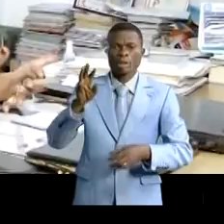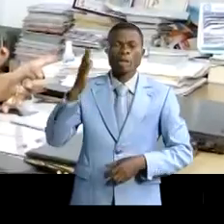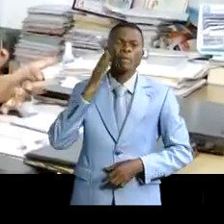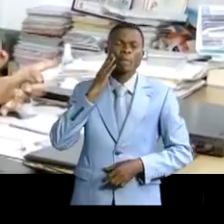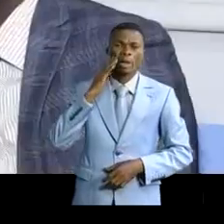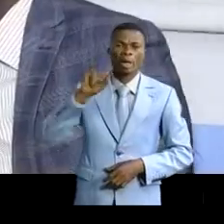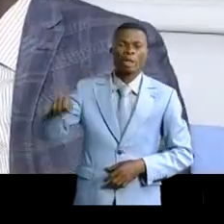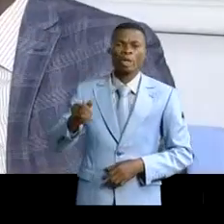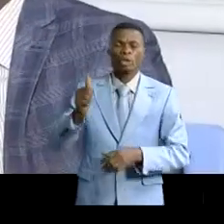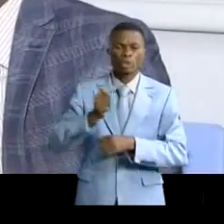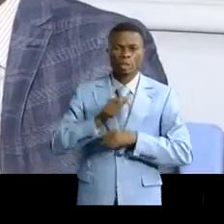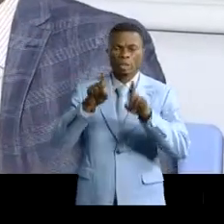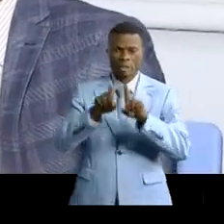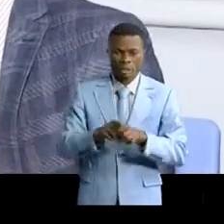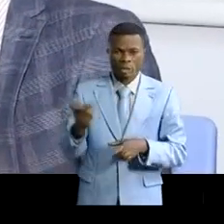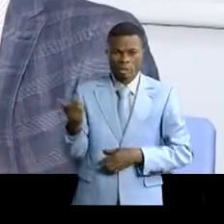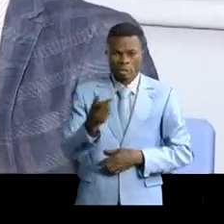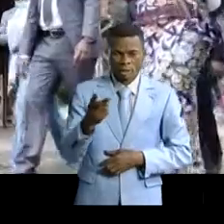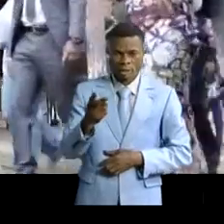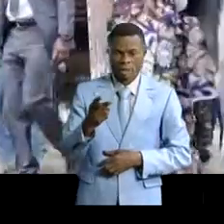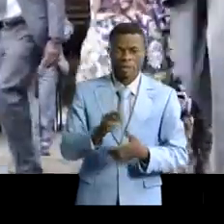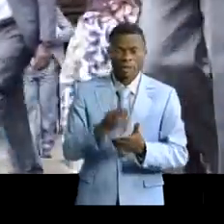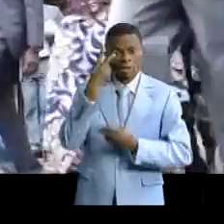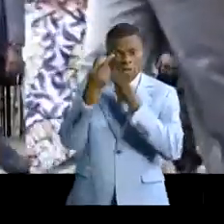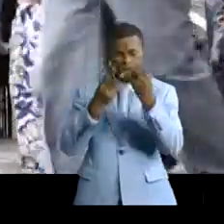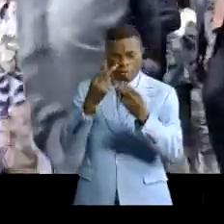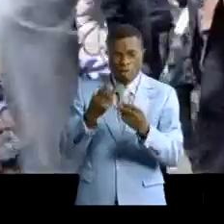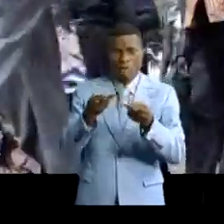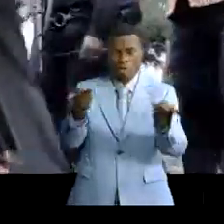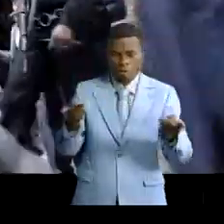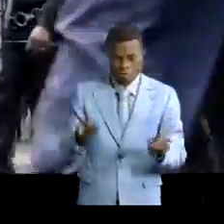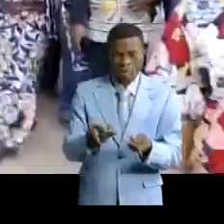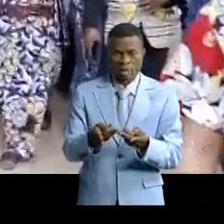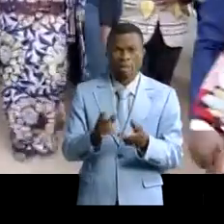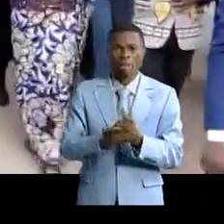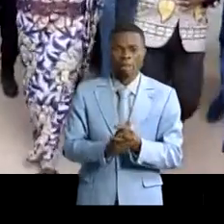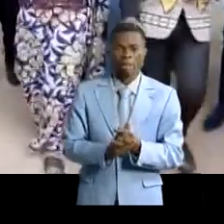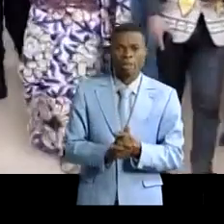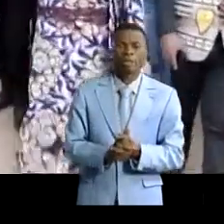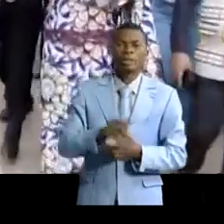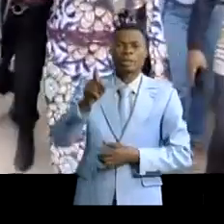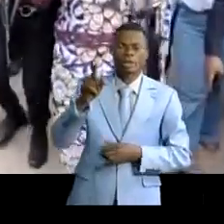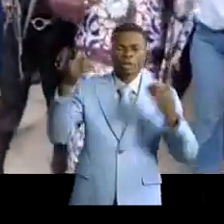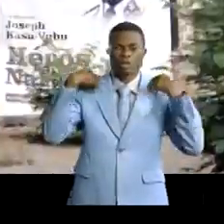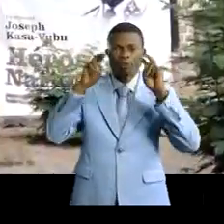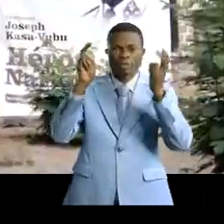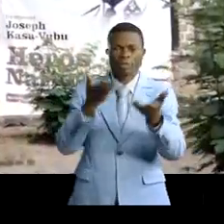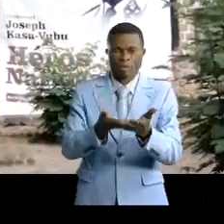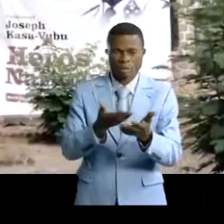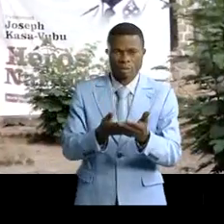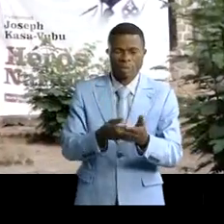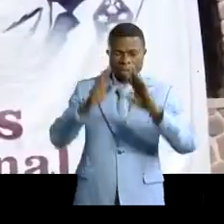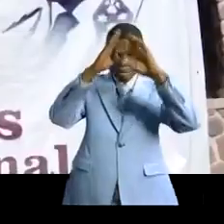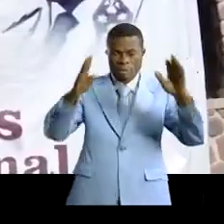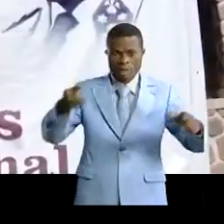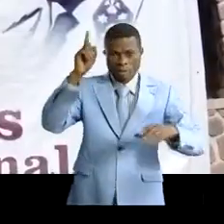Nyongo Ntswani et Amoderon Timba ont initié une visite d'inspection sous la conduite du guide touristique de la mairie. La résidence du